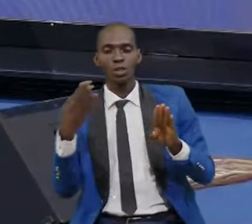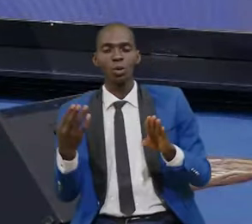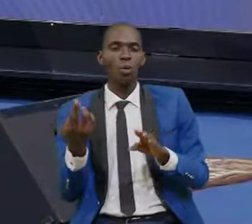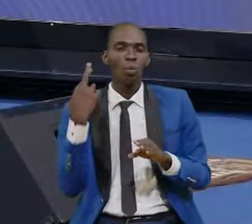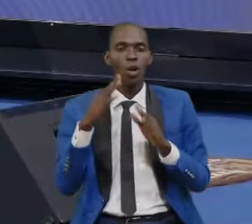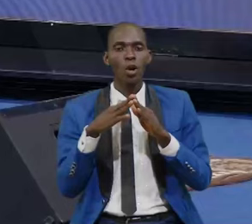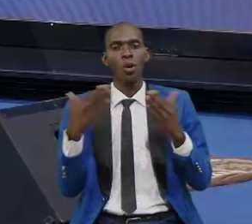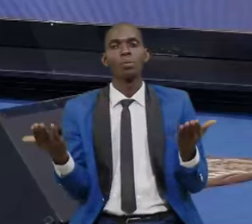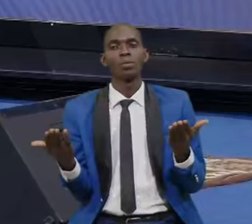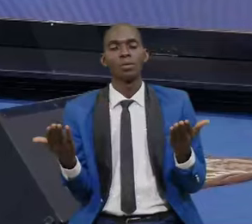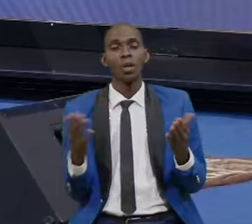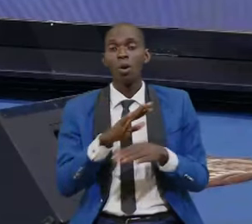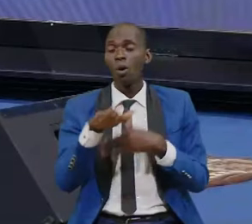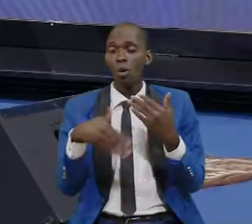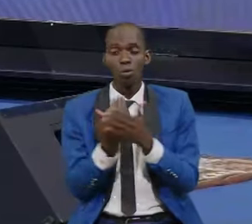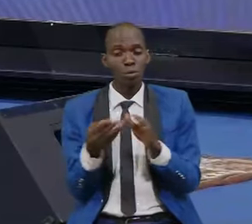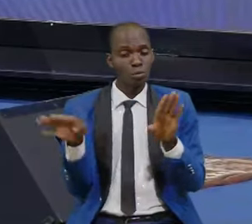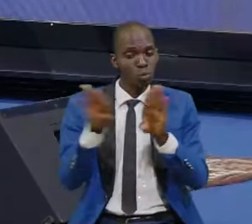s'ouvrirent.